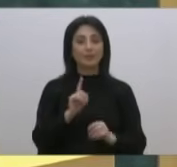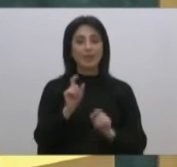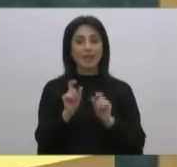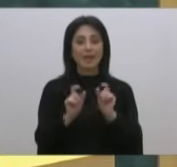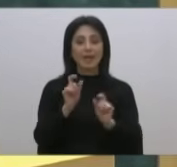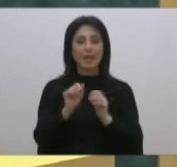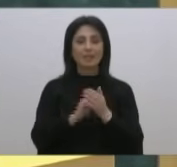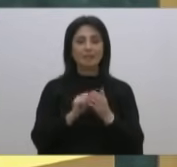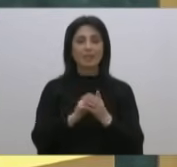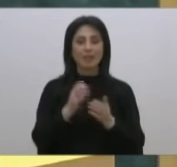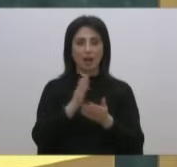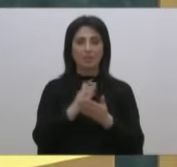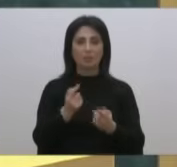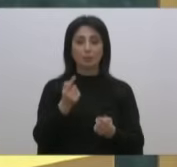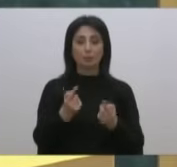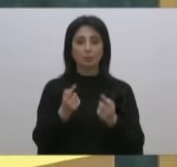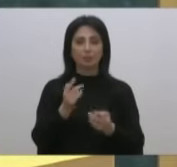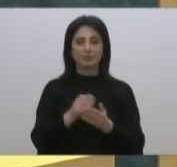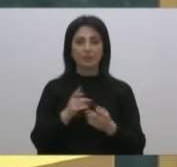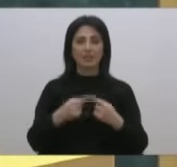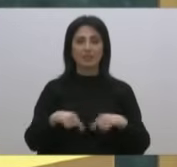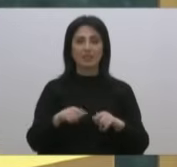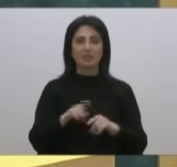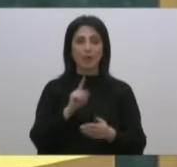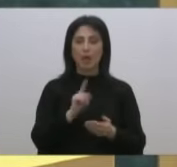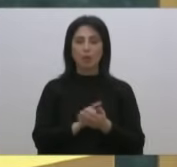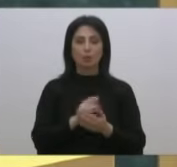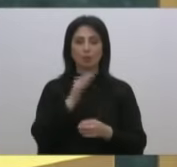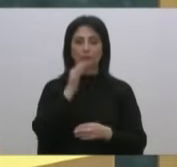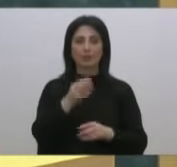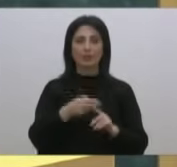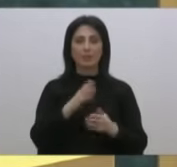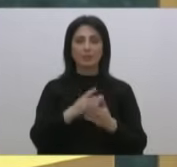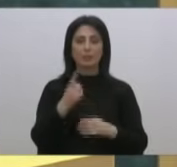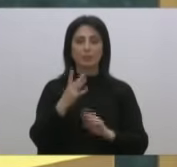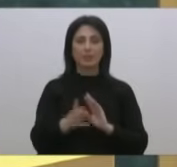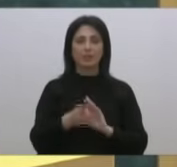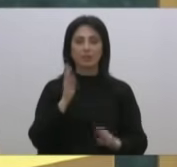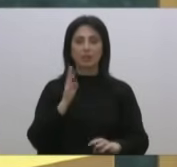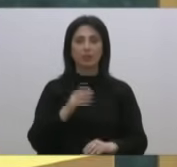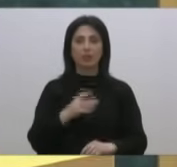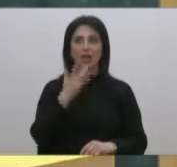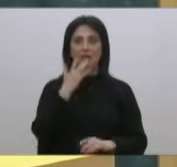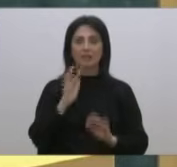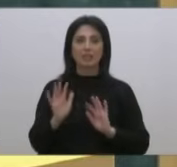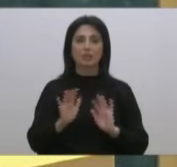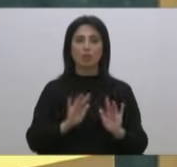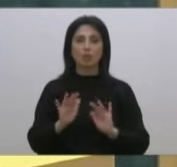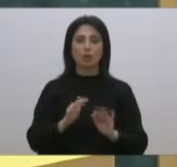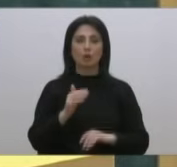გარკვეული მიზეზები კიდევ არსებობს, რადგან ჩვენ საზოგადოებას აუცილებლად ვეტყვით. Ეს არის პირველ რიგში